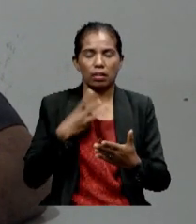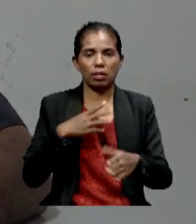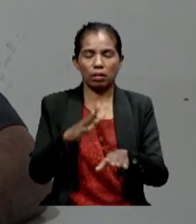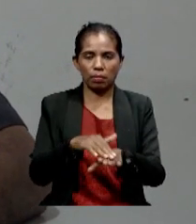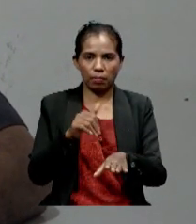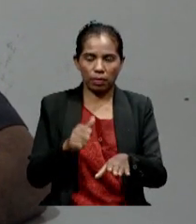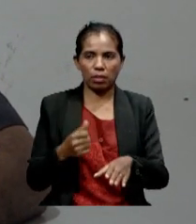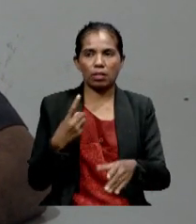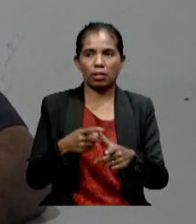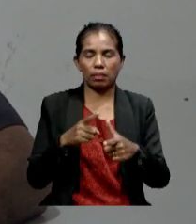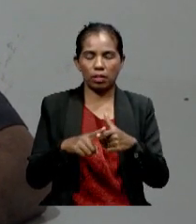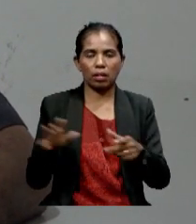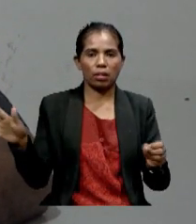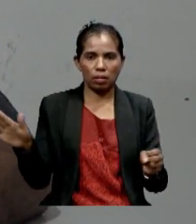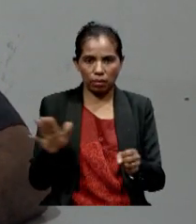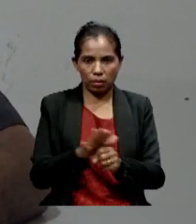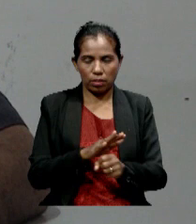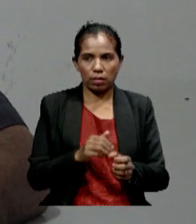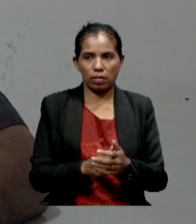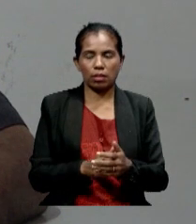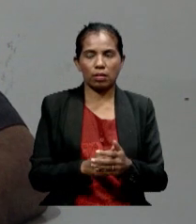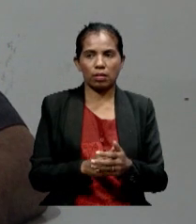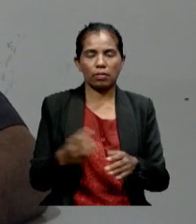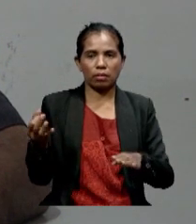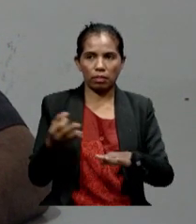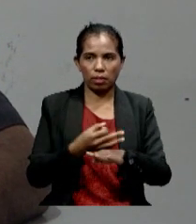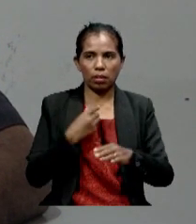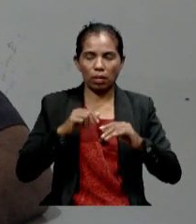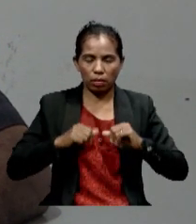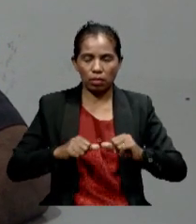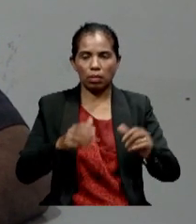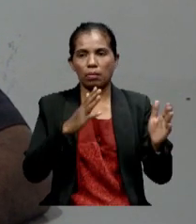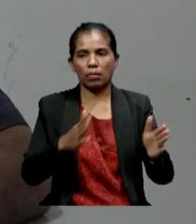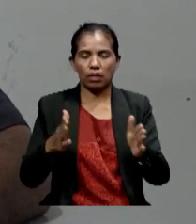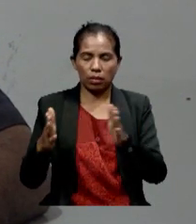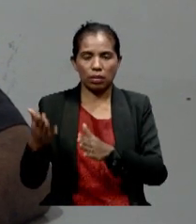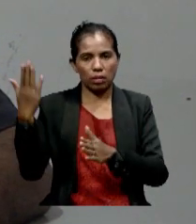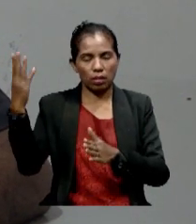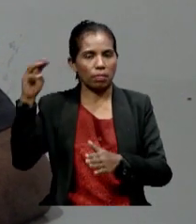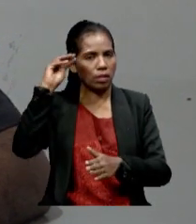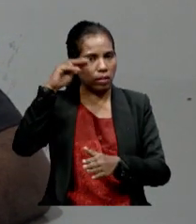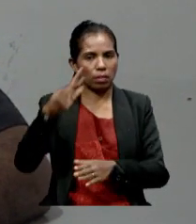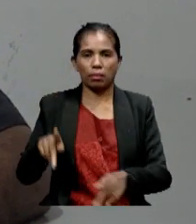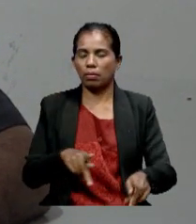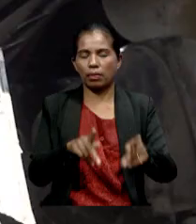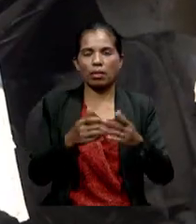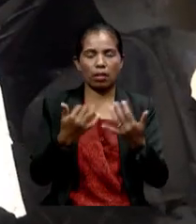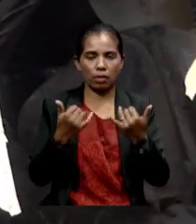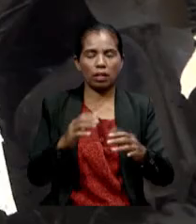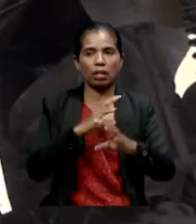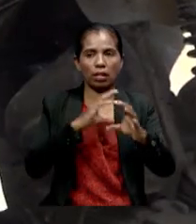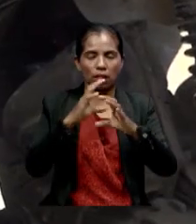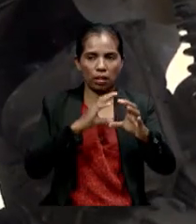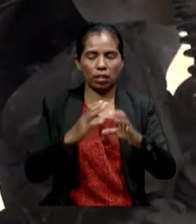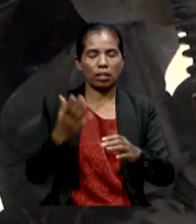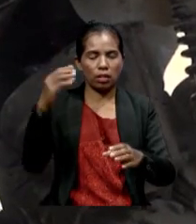ita completa documentos ou de continua processo ba iha minister público dadaun ne kareta tronton